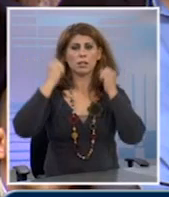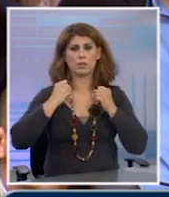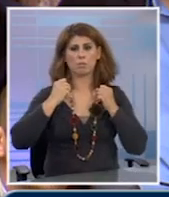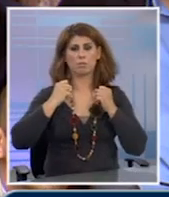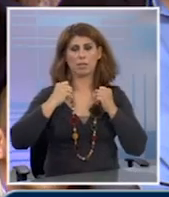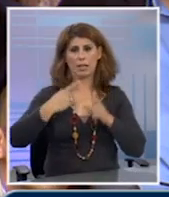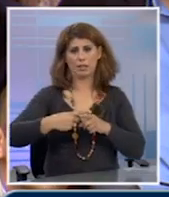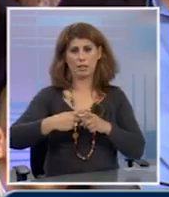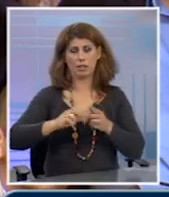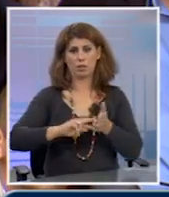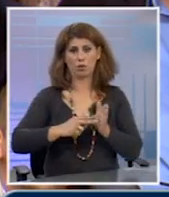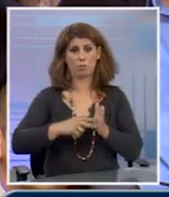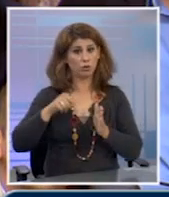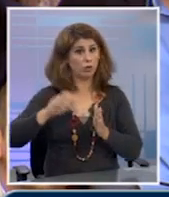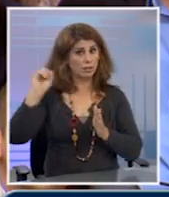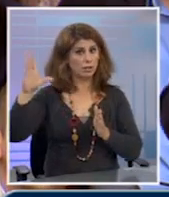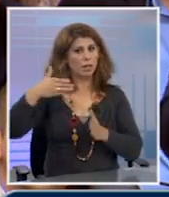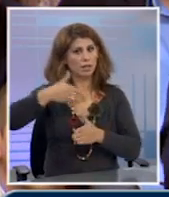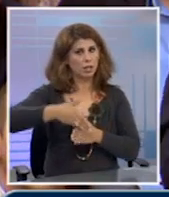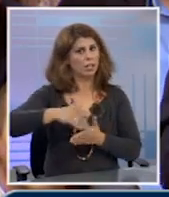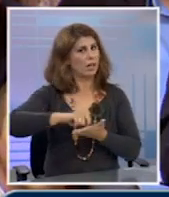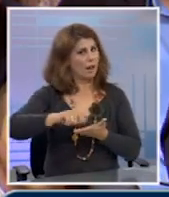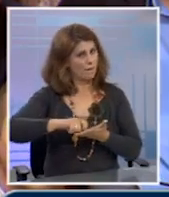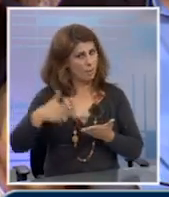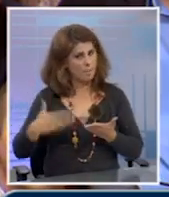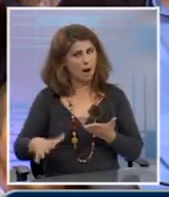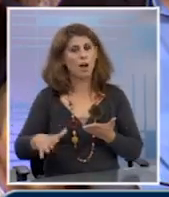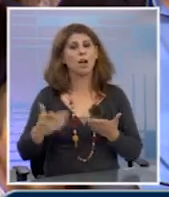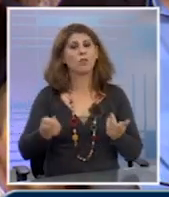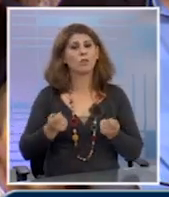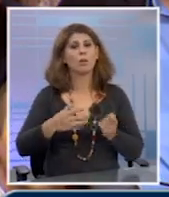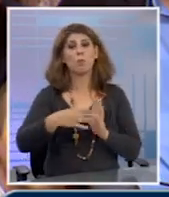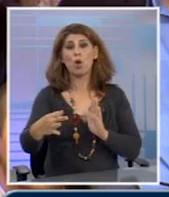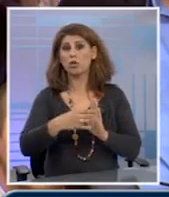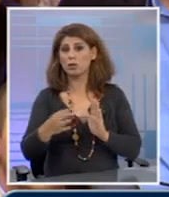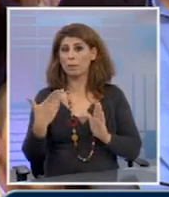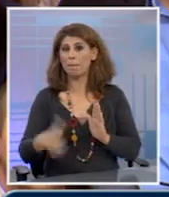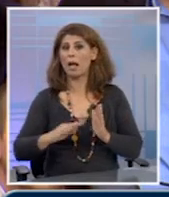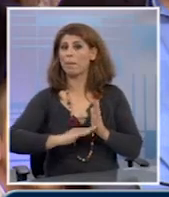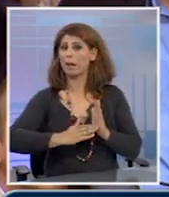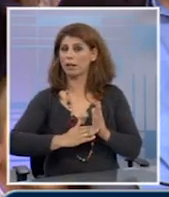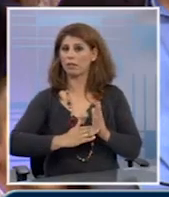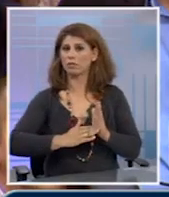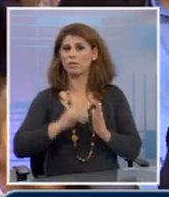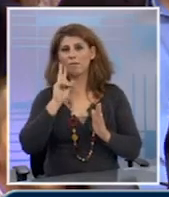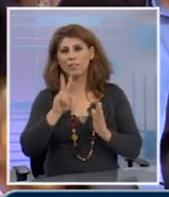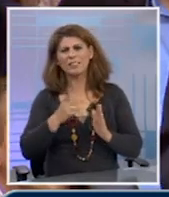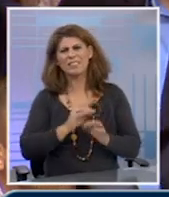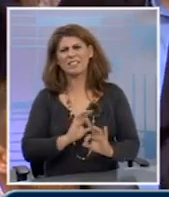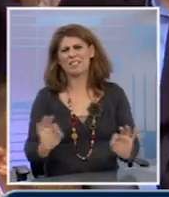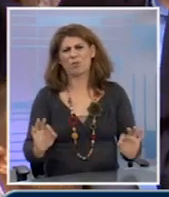ξένα fs έχουνε κ ά και γραφεία έχουνε κάνει και προσλήψεις υπαλλήλων φαίνεται ήτανε